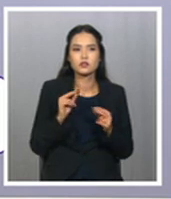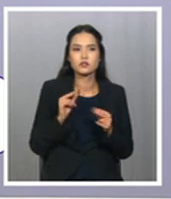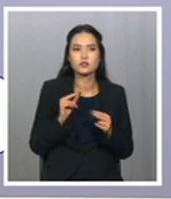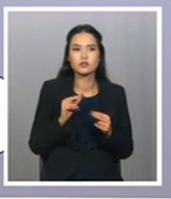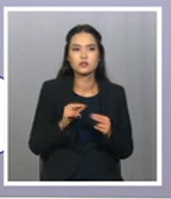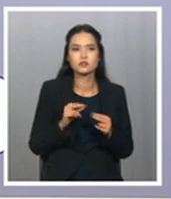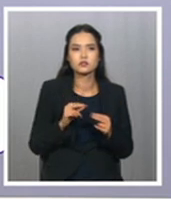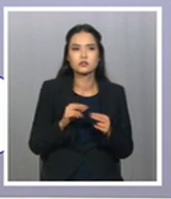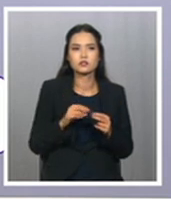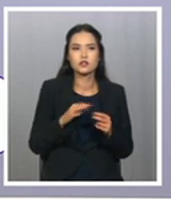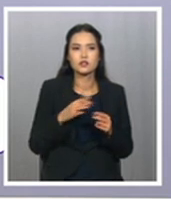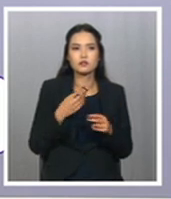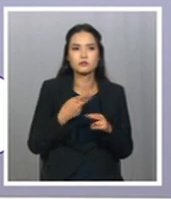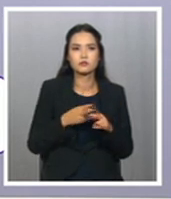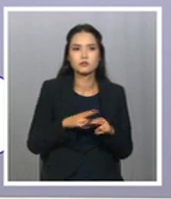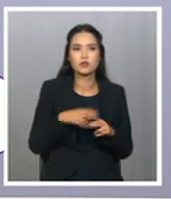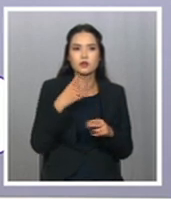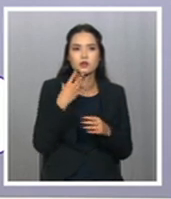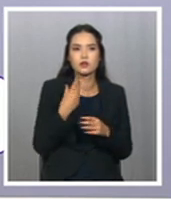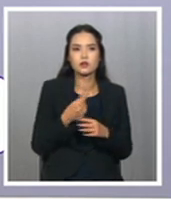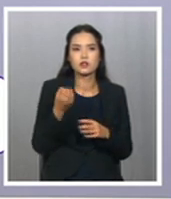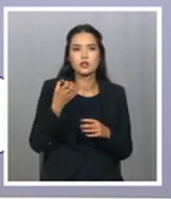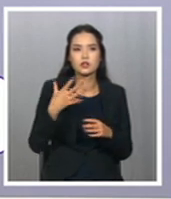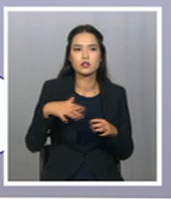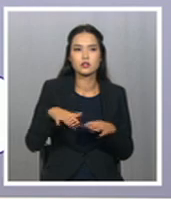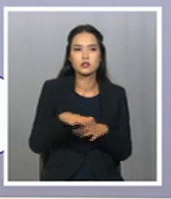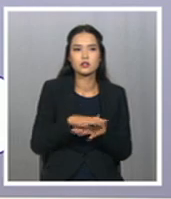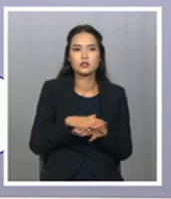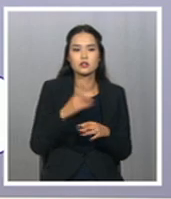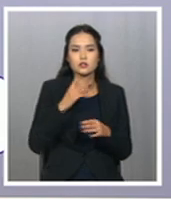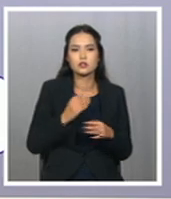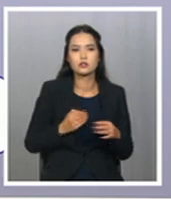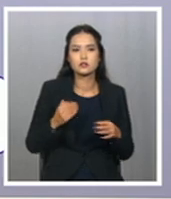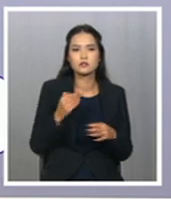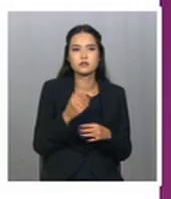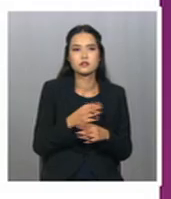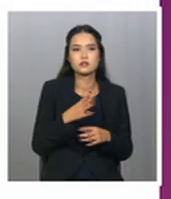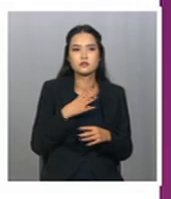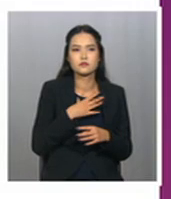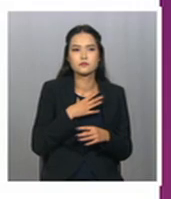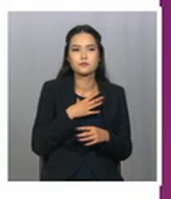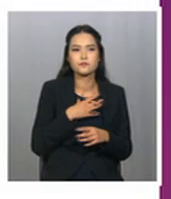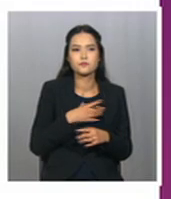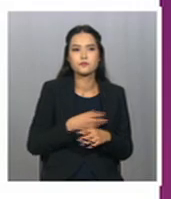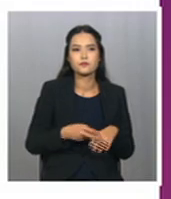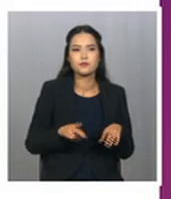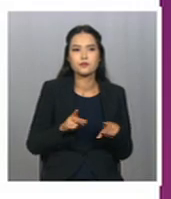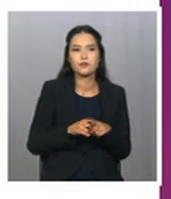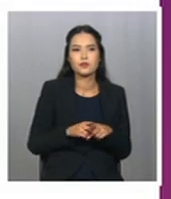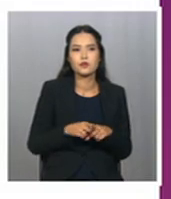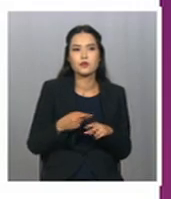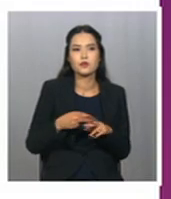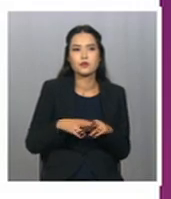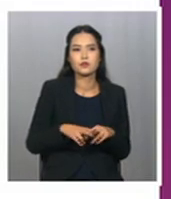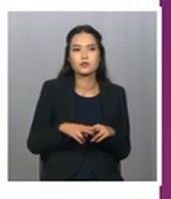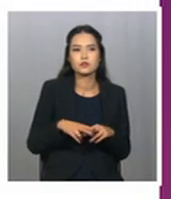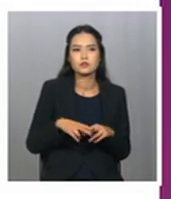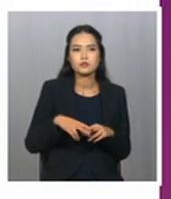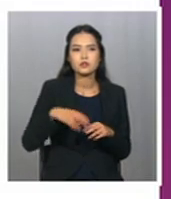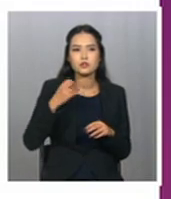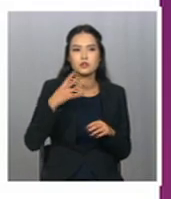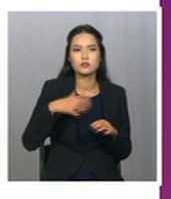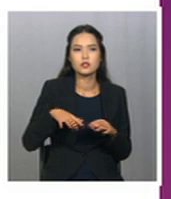спортпен шұғылдануын өзінің қолына алып, жеке қадағалап отырған болады. Сонымен қоса Франклин Делано